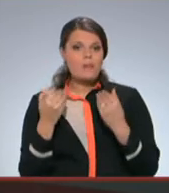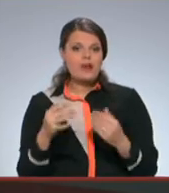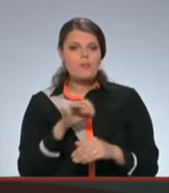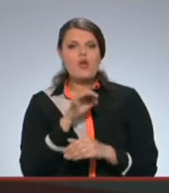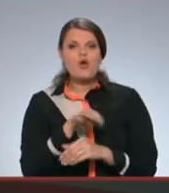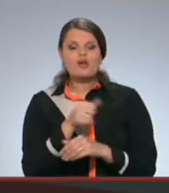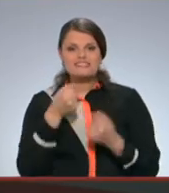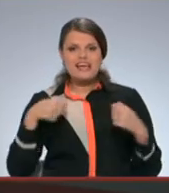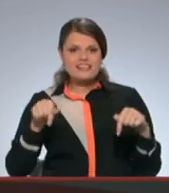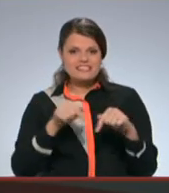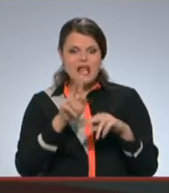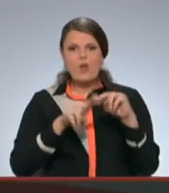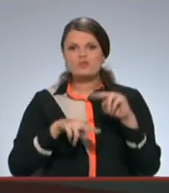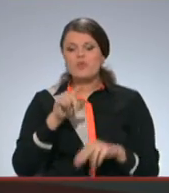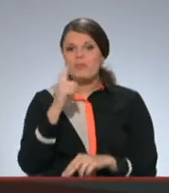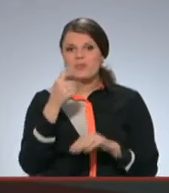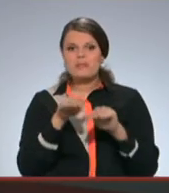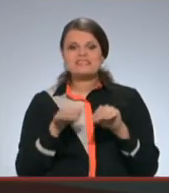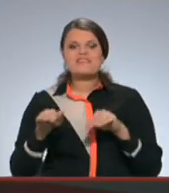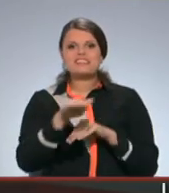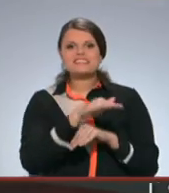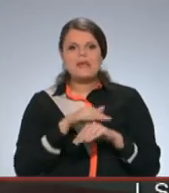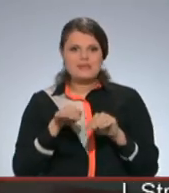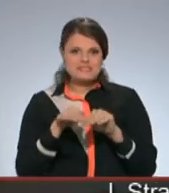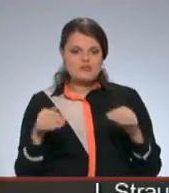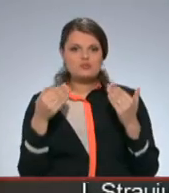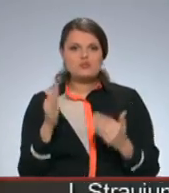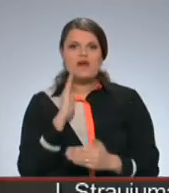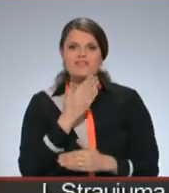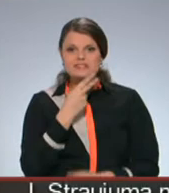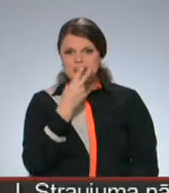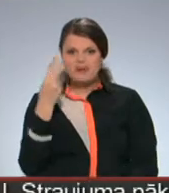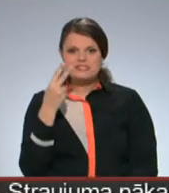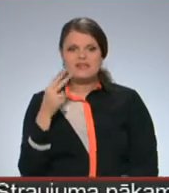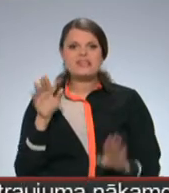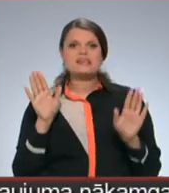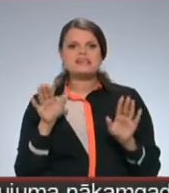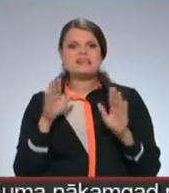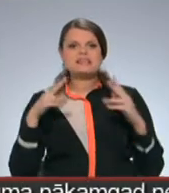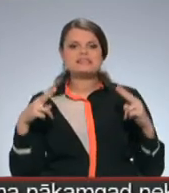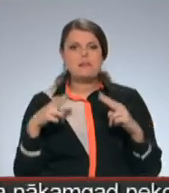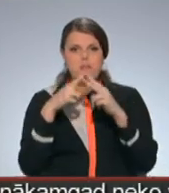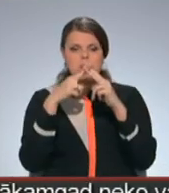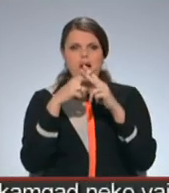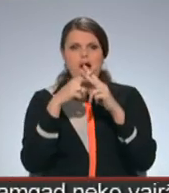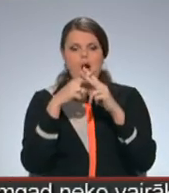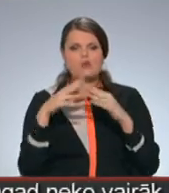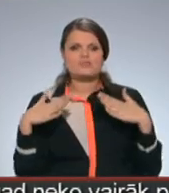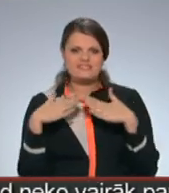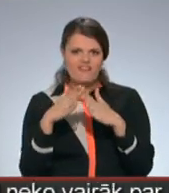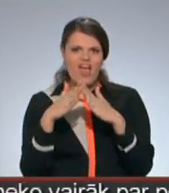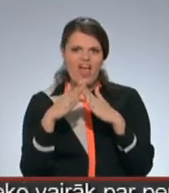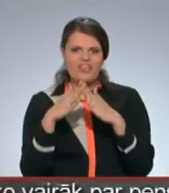Patlaban koncertzālei uzbūvēts pirmais virszemes, stāvs un šovasar paredzēts pāru svētki. No Liepājas stāsta TV Kurzeme.